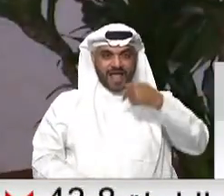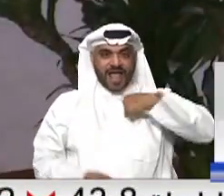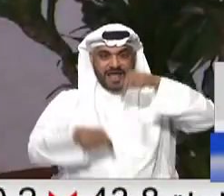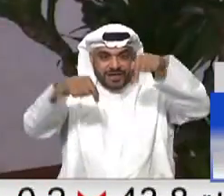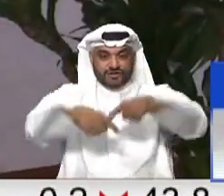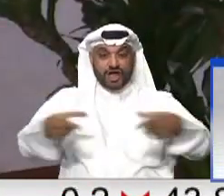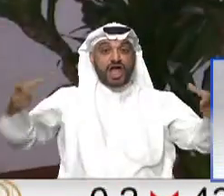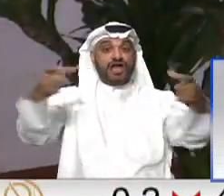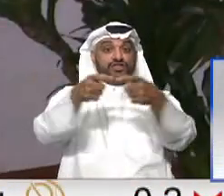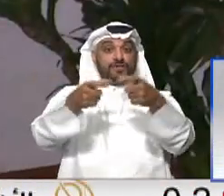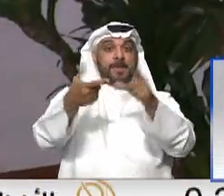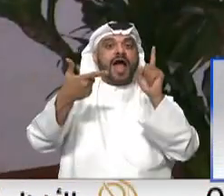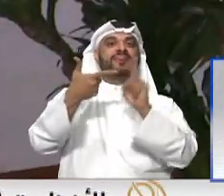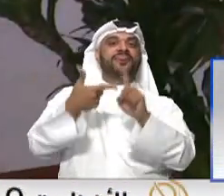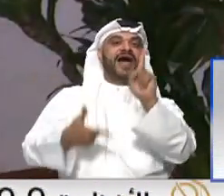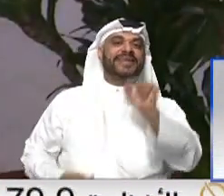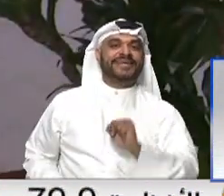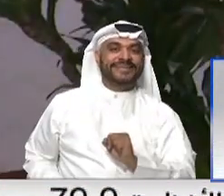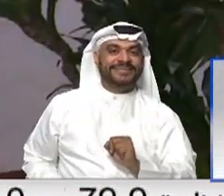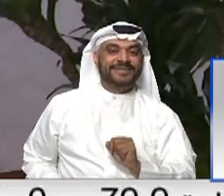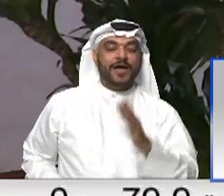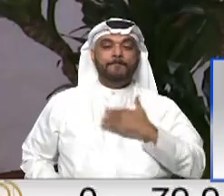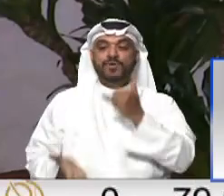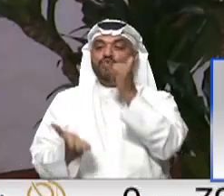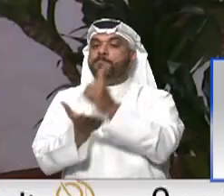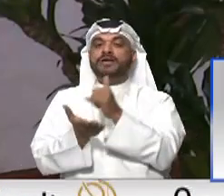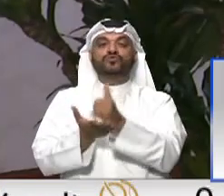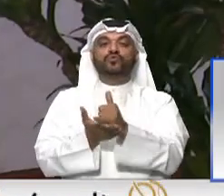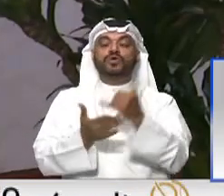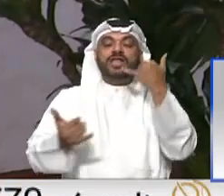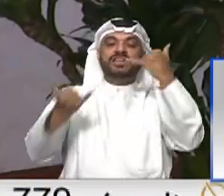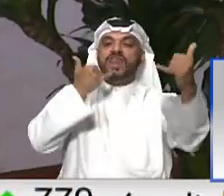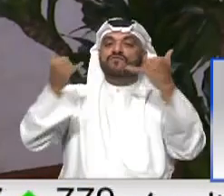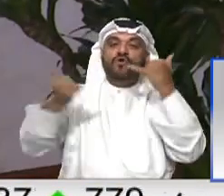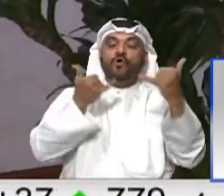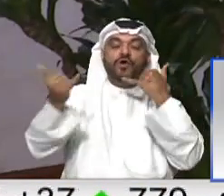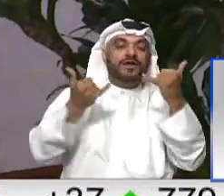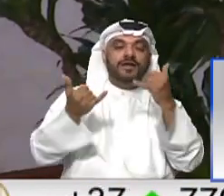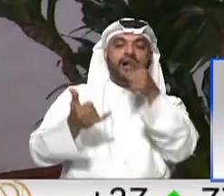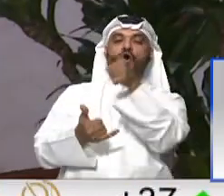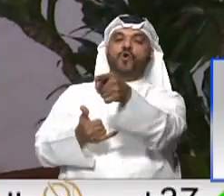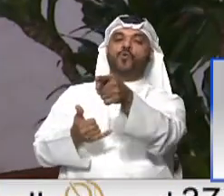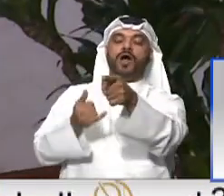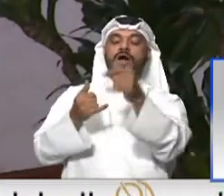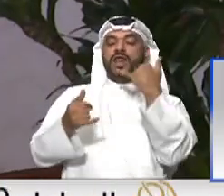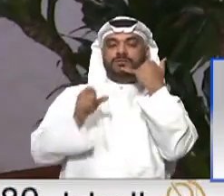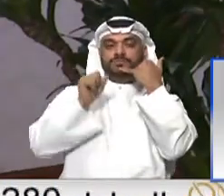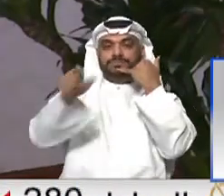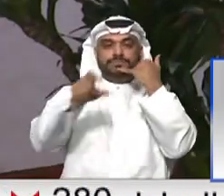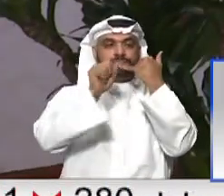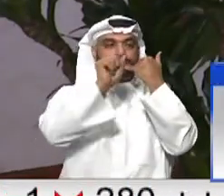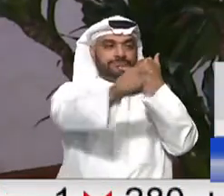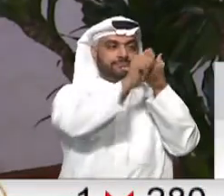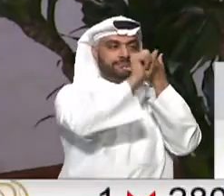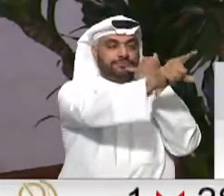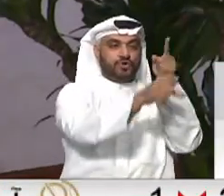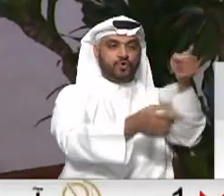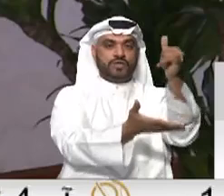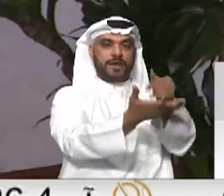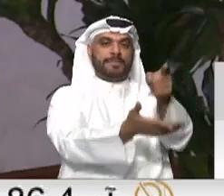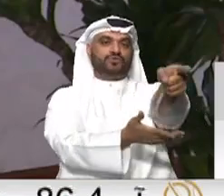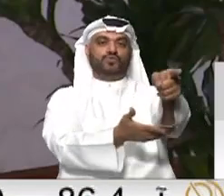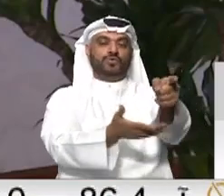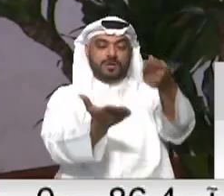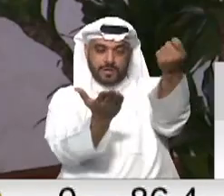التنسيقي الثاني لطباط الاقتصاد للاتصال في الجهات الحكوميه المشاركه في اداره المشهد السياحي في دوله الكويت واحنا